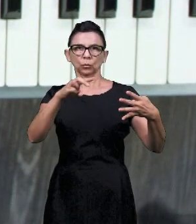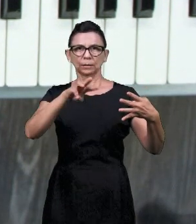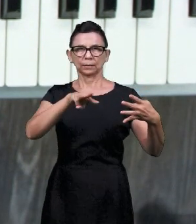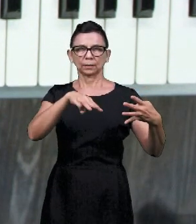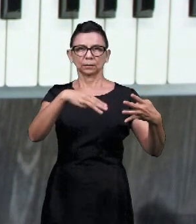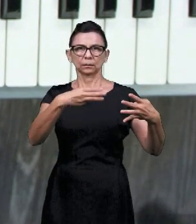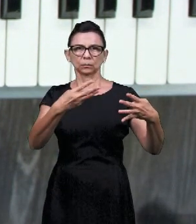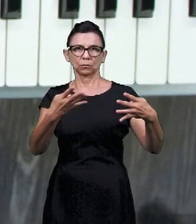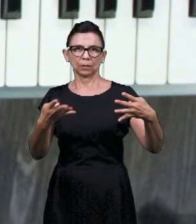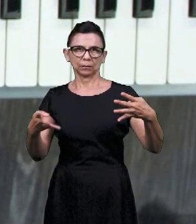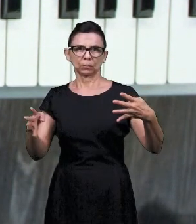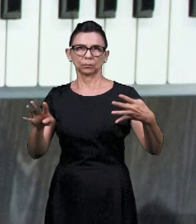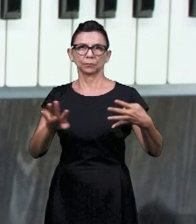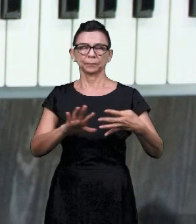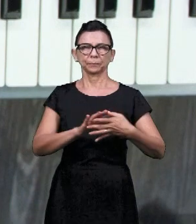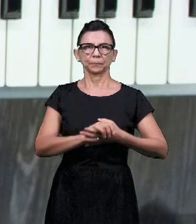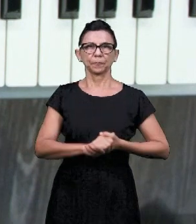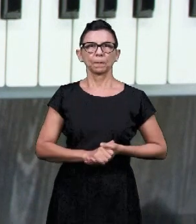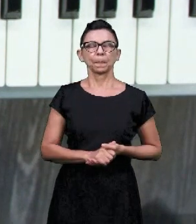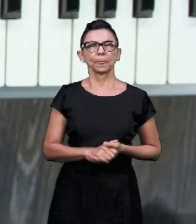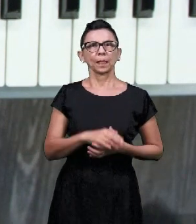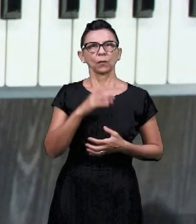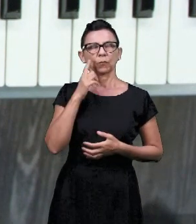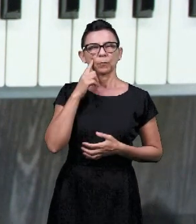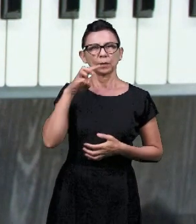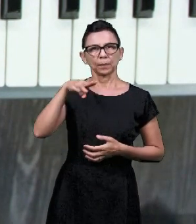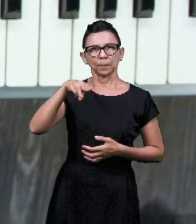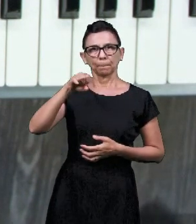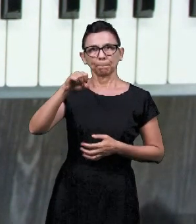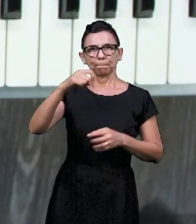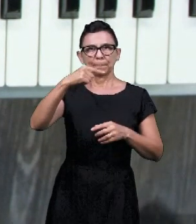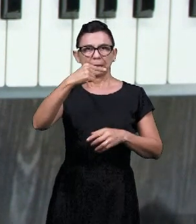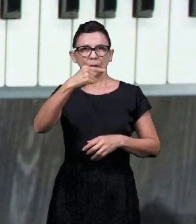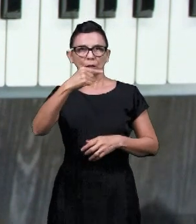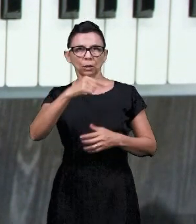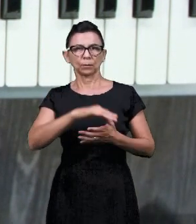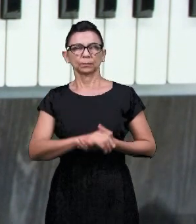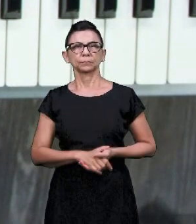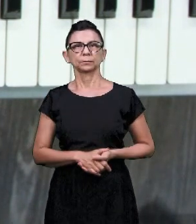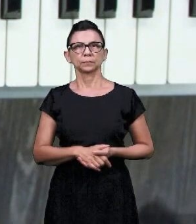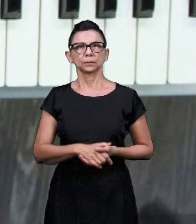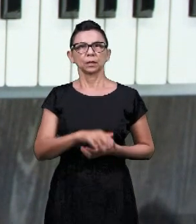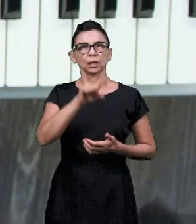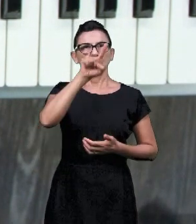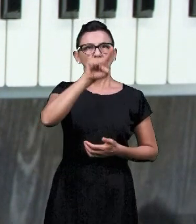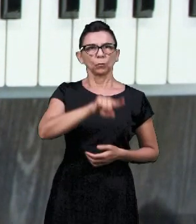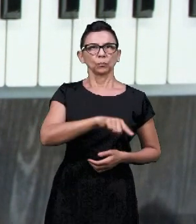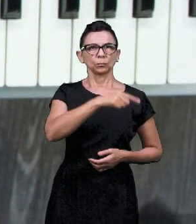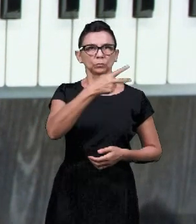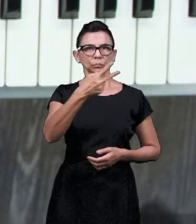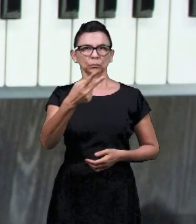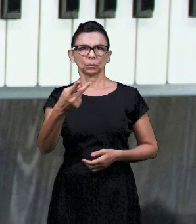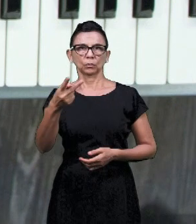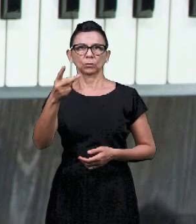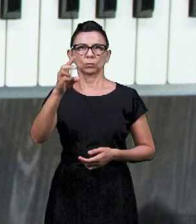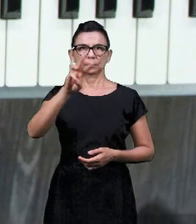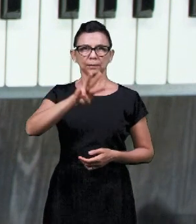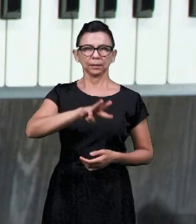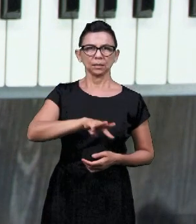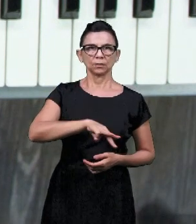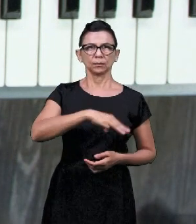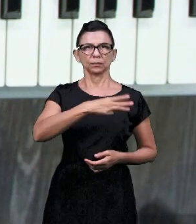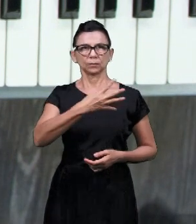menor, Mi, Sol, Si. 1, 2, 3, 4.